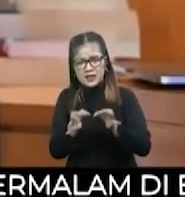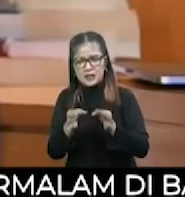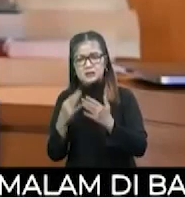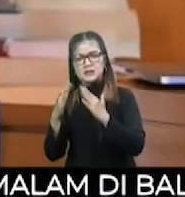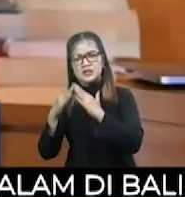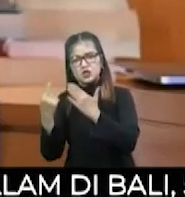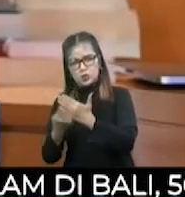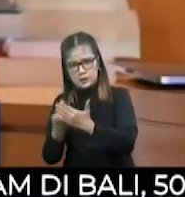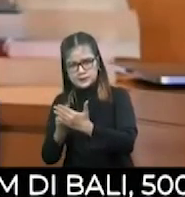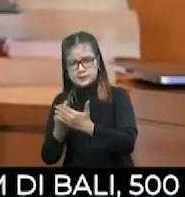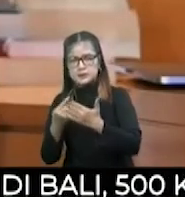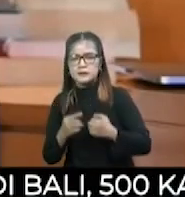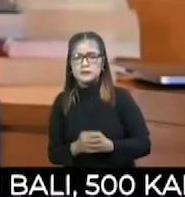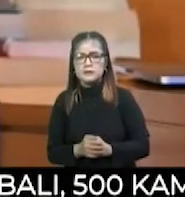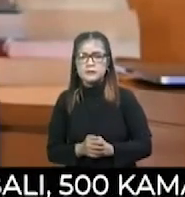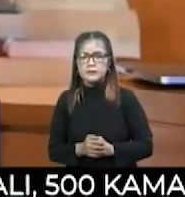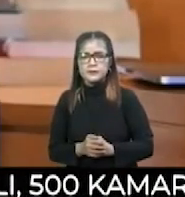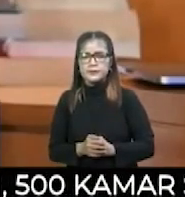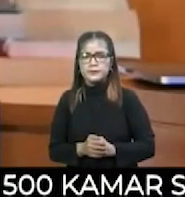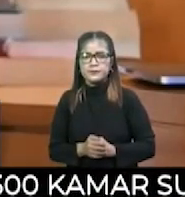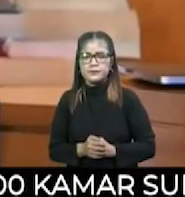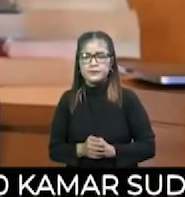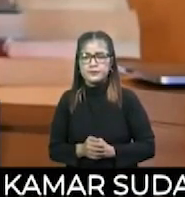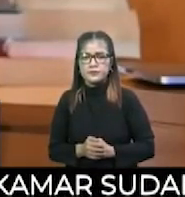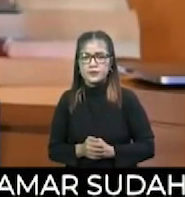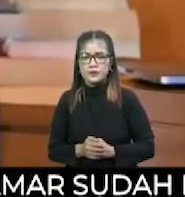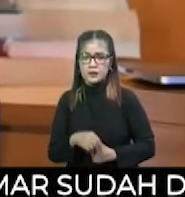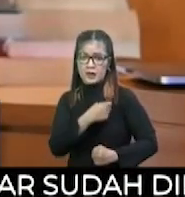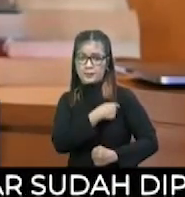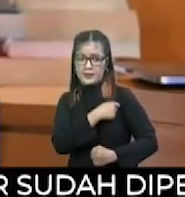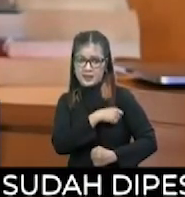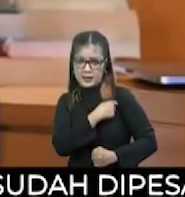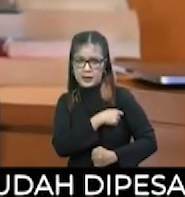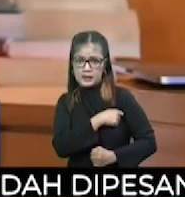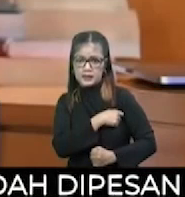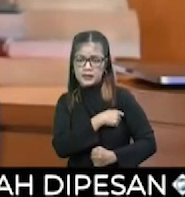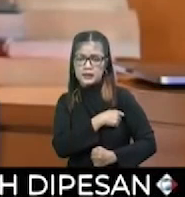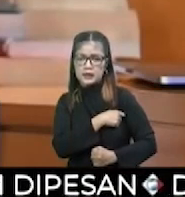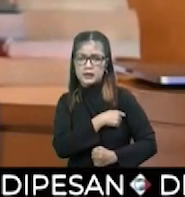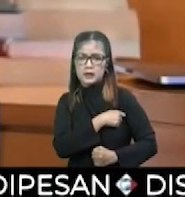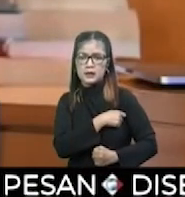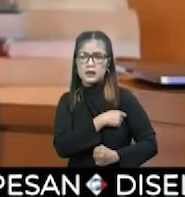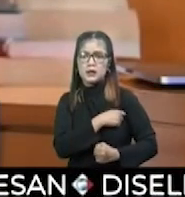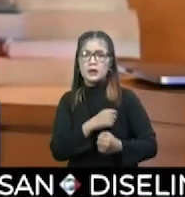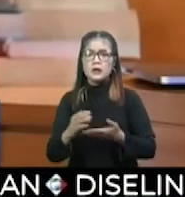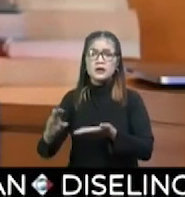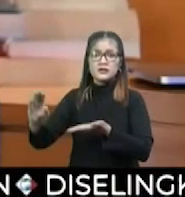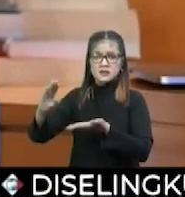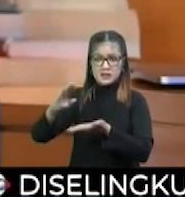Saya juga telah memerintahkan Menko Marinvest selaku koordinator PPKM Jawa dan